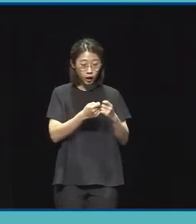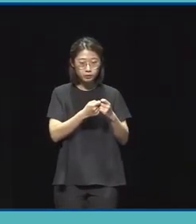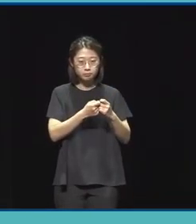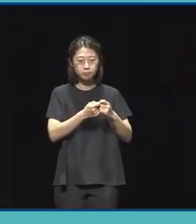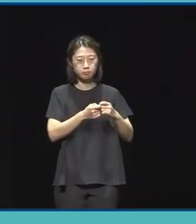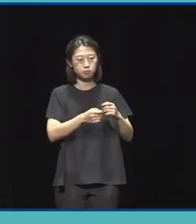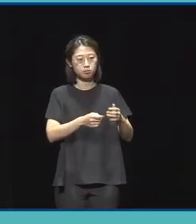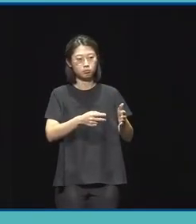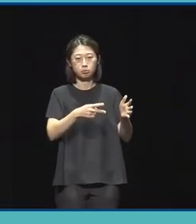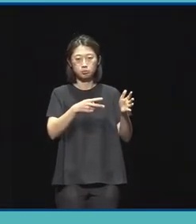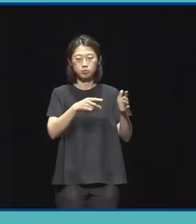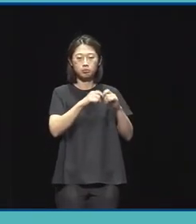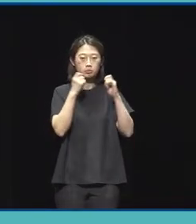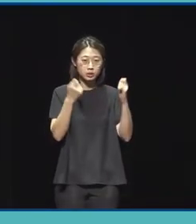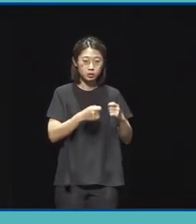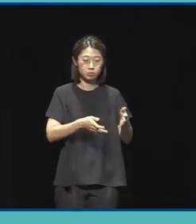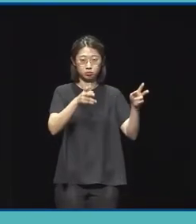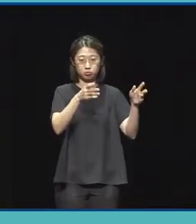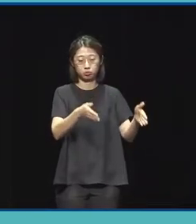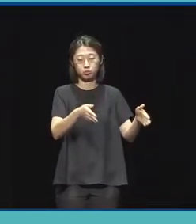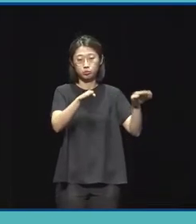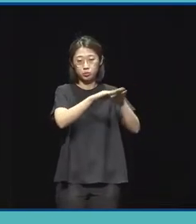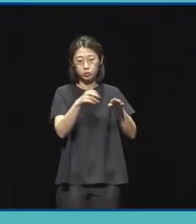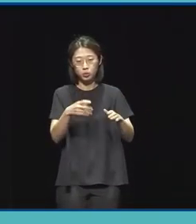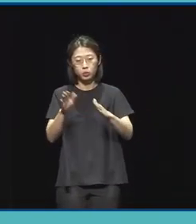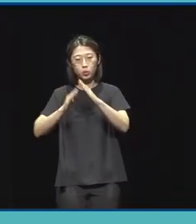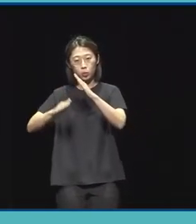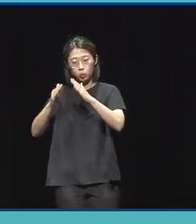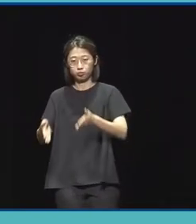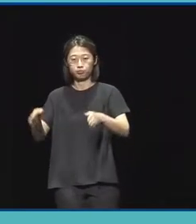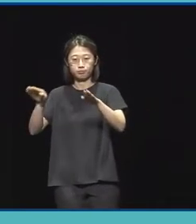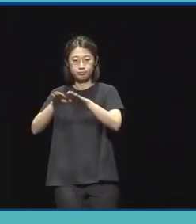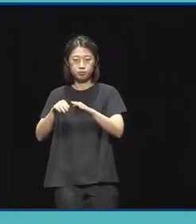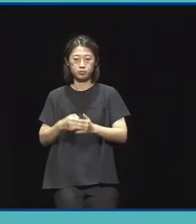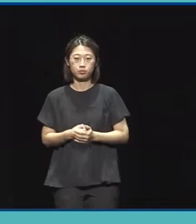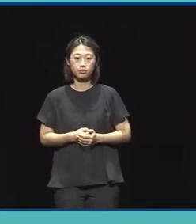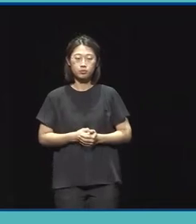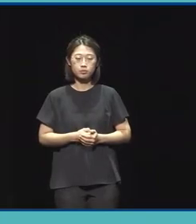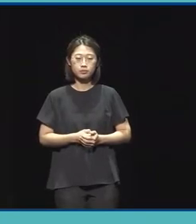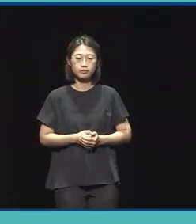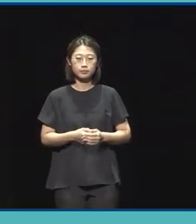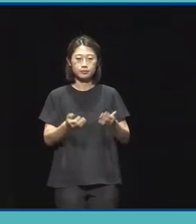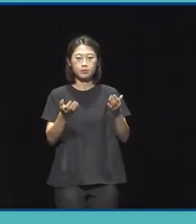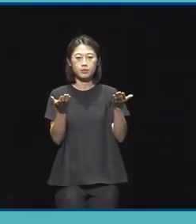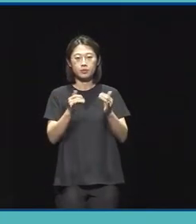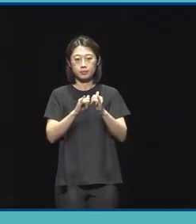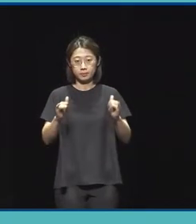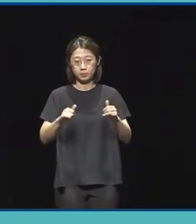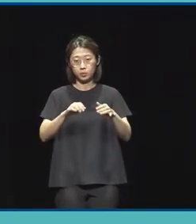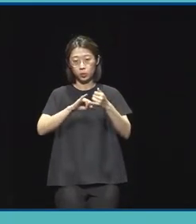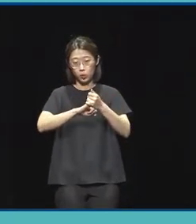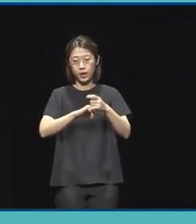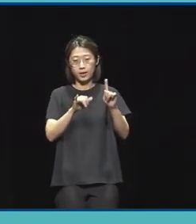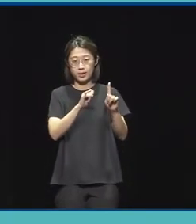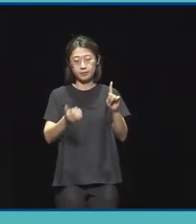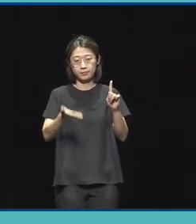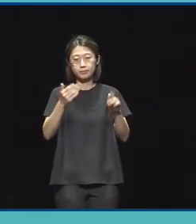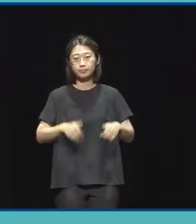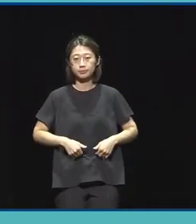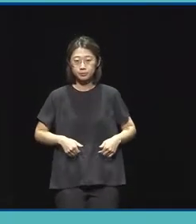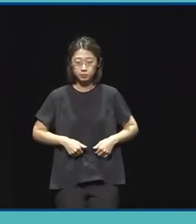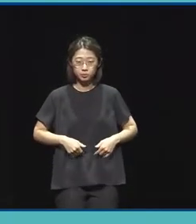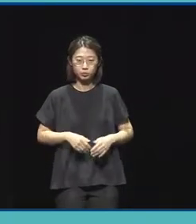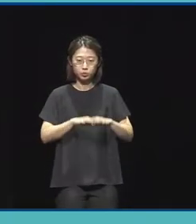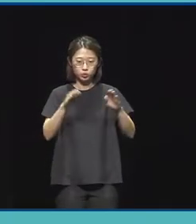민간단체가 신청하실 수 있으며 무대기술 분야 상근 인력 1명 이상이 소속되어 있어야 합니다. 본 사업은 무대기술